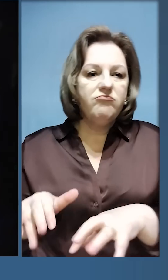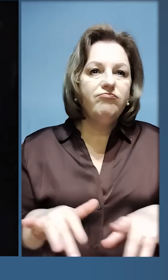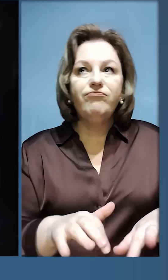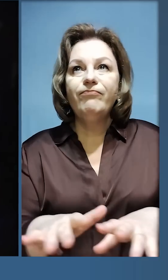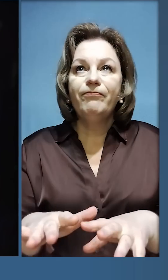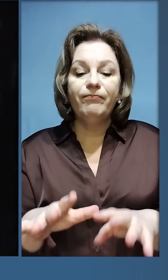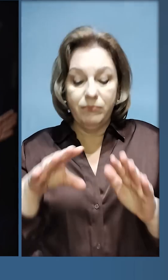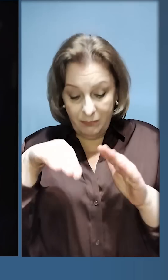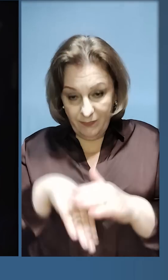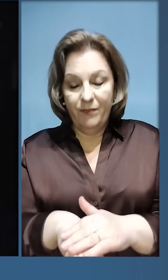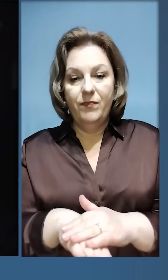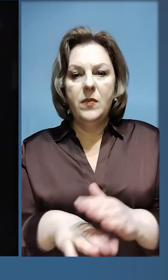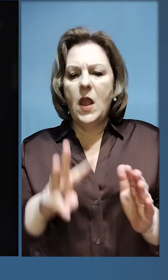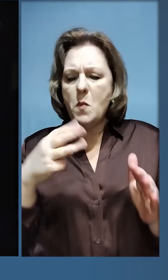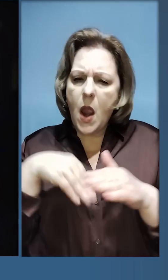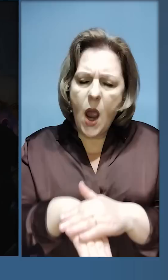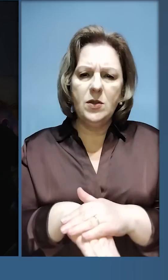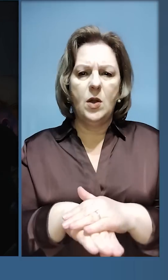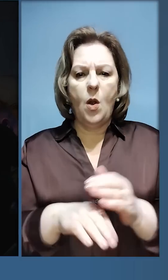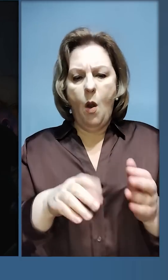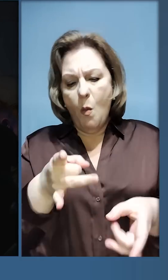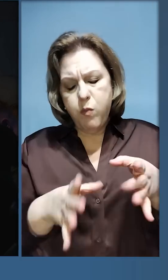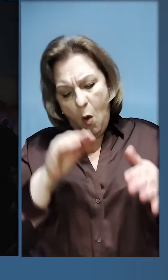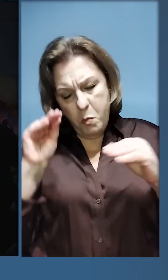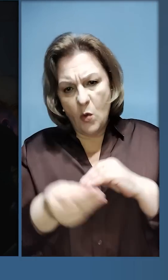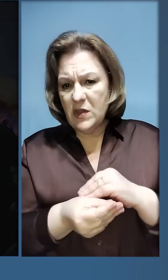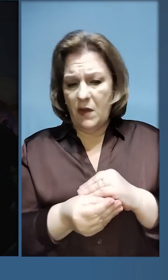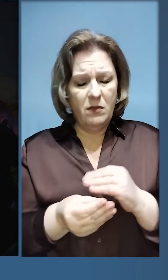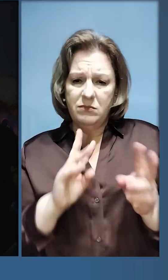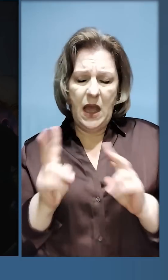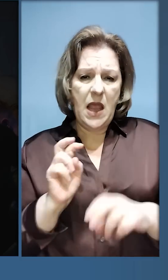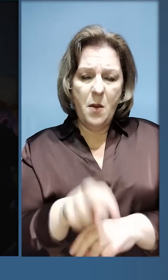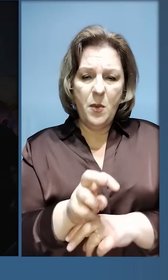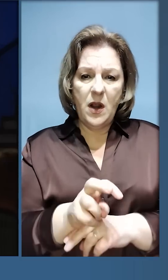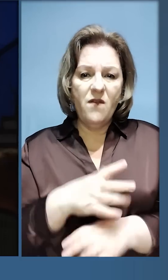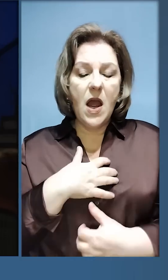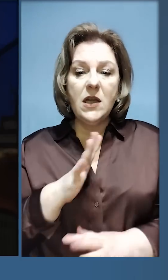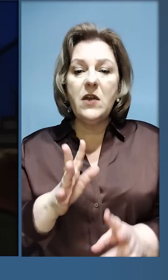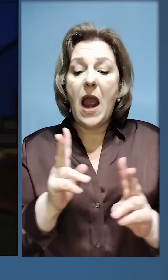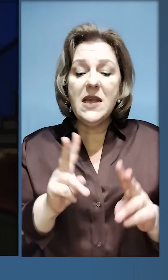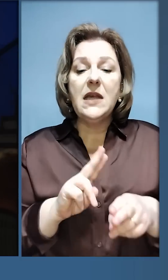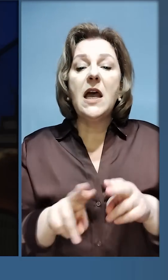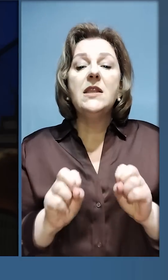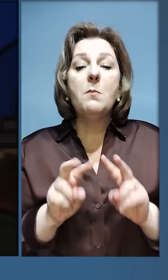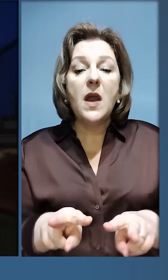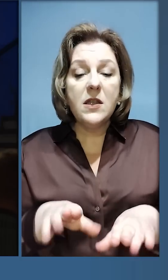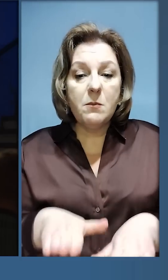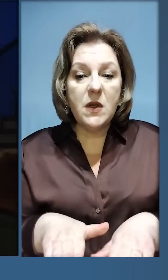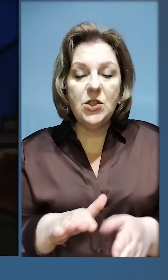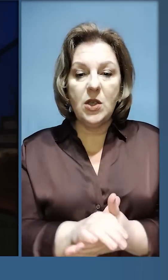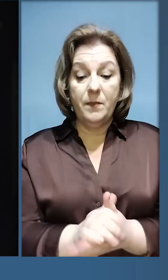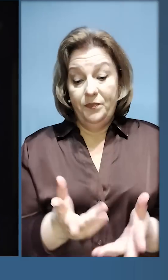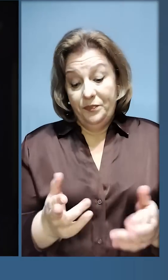не переміщуємось, як ми зараз тут з вами, в метро, бомбосховище, підвал, неважливо куди, в якесь